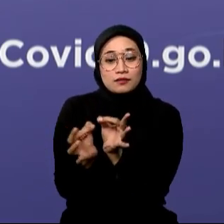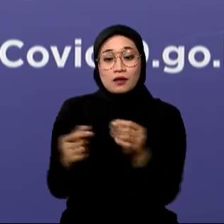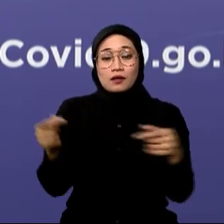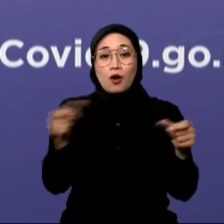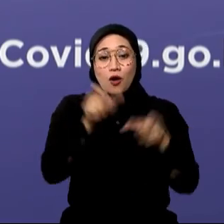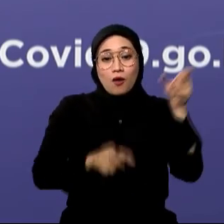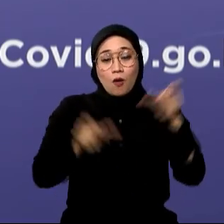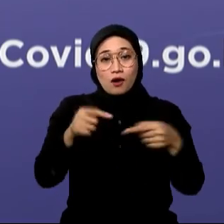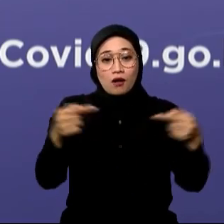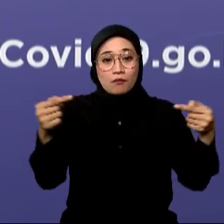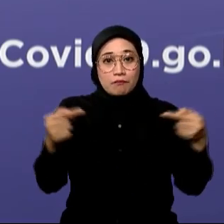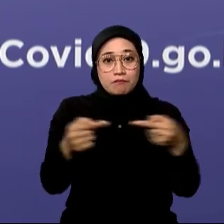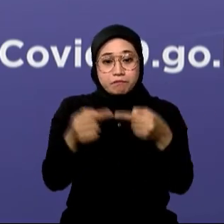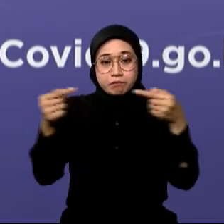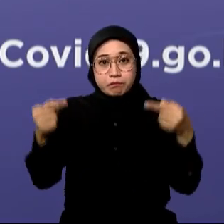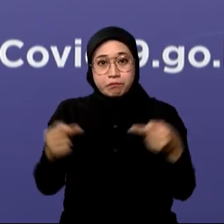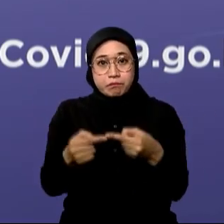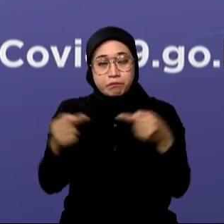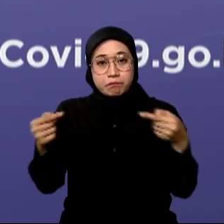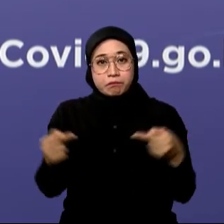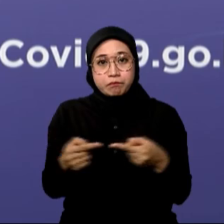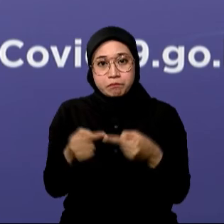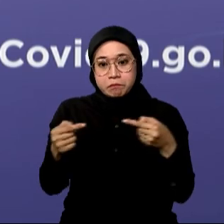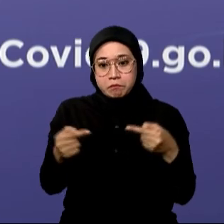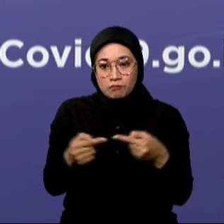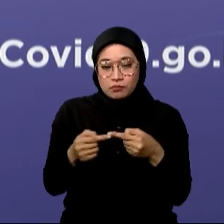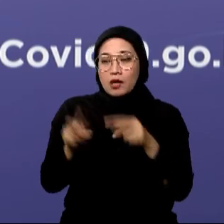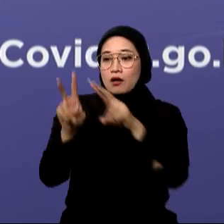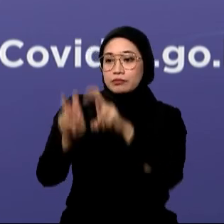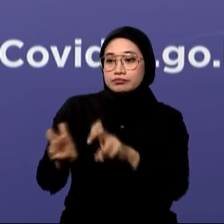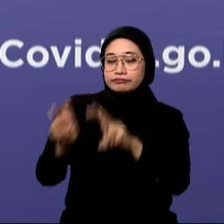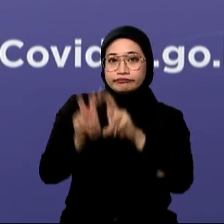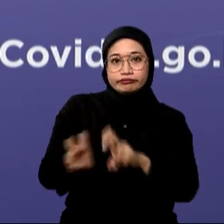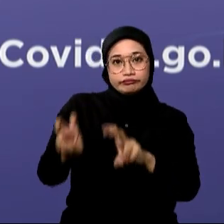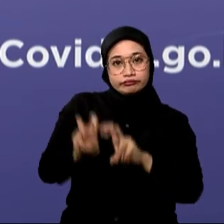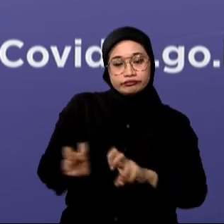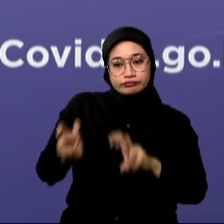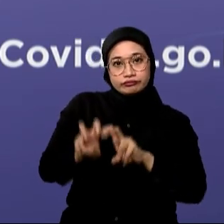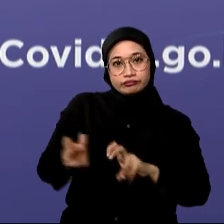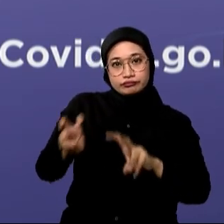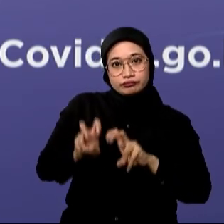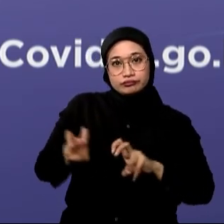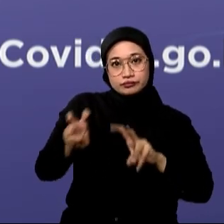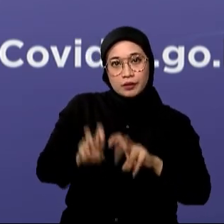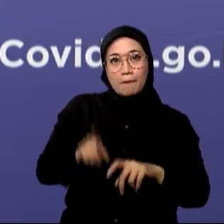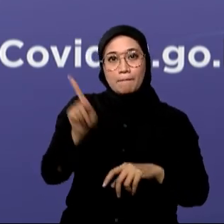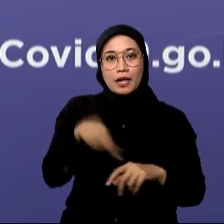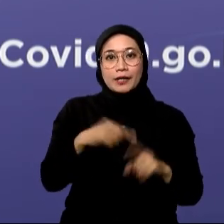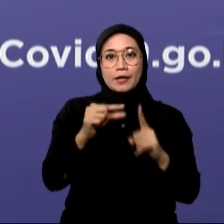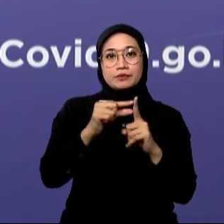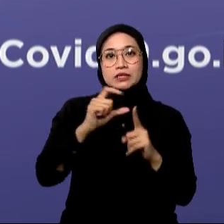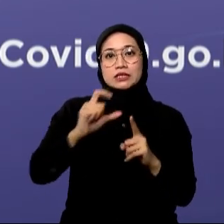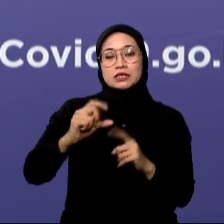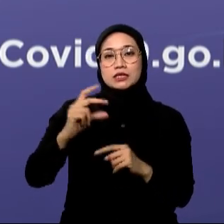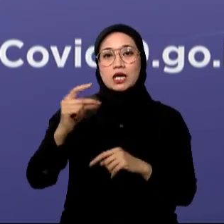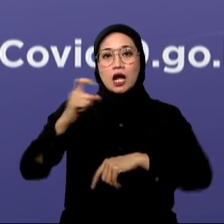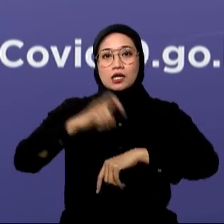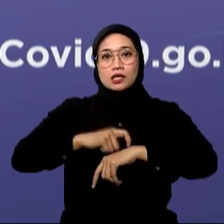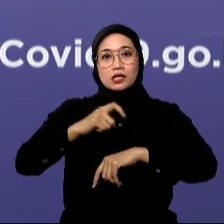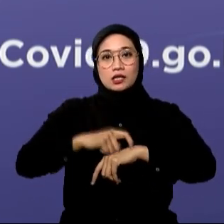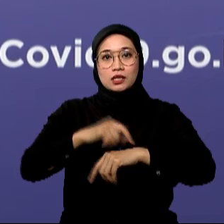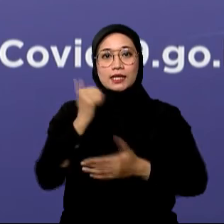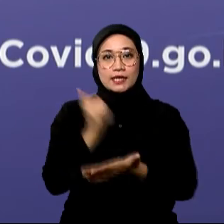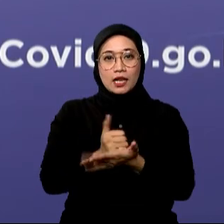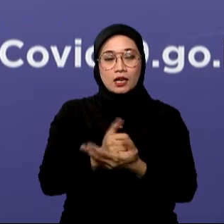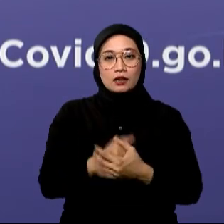secara masif kita lakukan pemeriksaan, kita lakukan testing dengan real-time PCR. Dan beberapa di